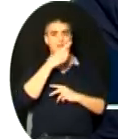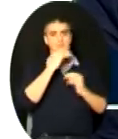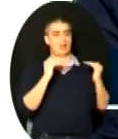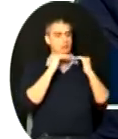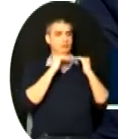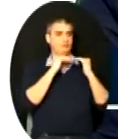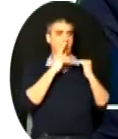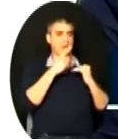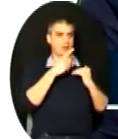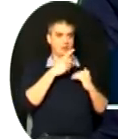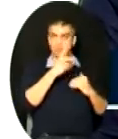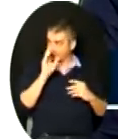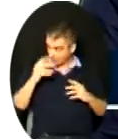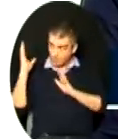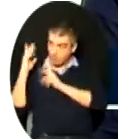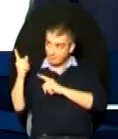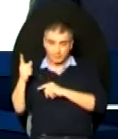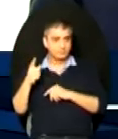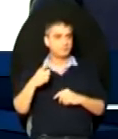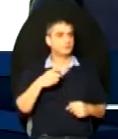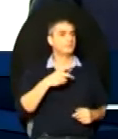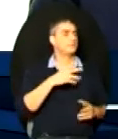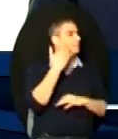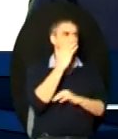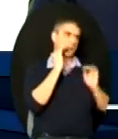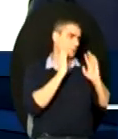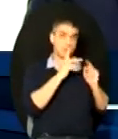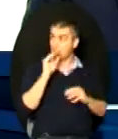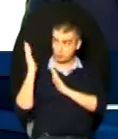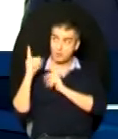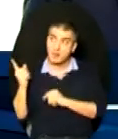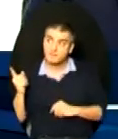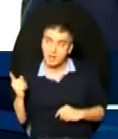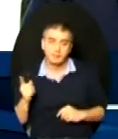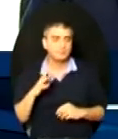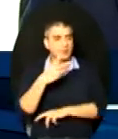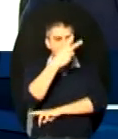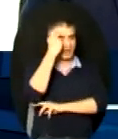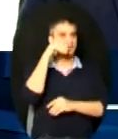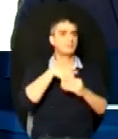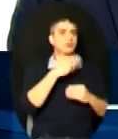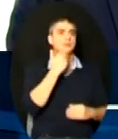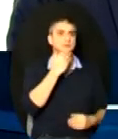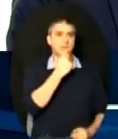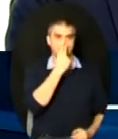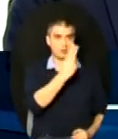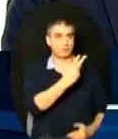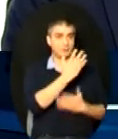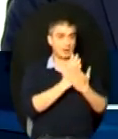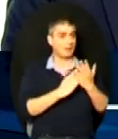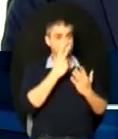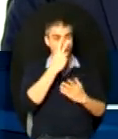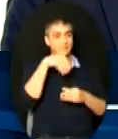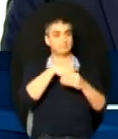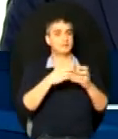ההשוואה כמה המדינה נאמנה אליהם, אבל צריך לזכור עוד משהו. הערבים בתוך מדינת ישראל רואים, חלקם רואים את עצמם